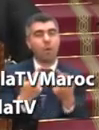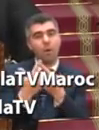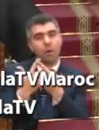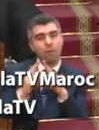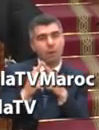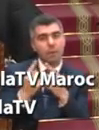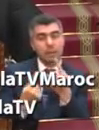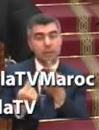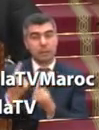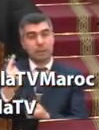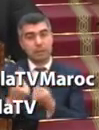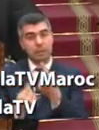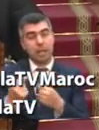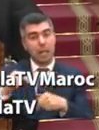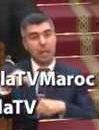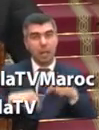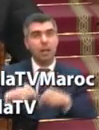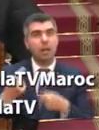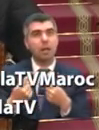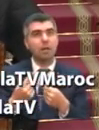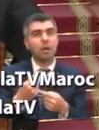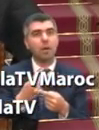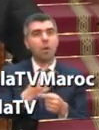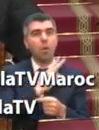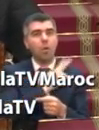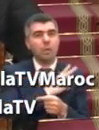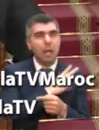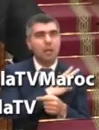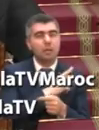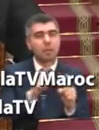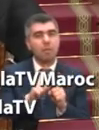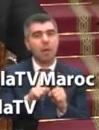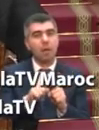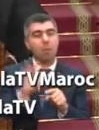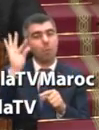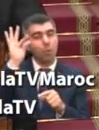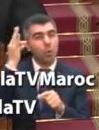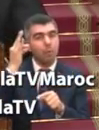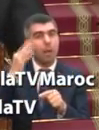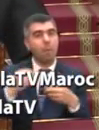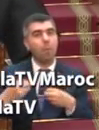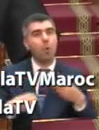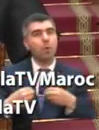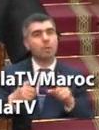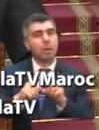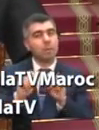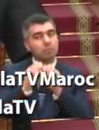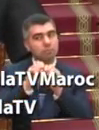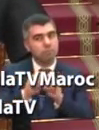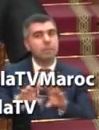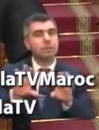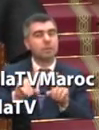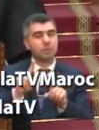وهناك بعض الحالات، اقول بعض الحالات المعزوله ديال الممارسات على مستوى الاكاديميات والمديريات. نتمنوا تتعاملوا معهم بحزم لانه